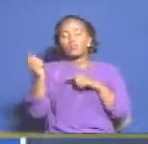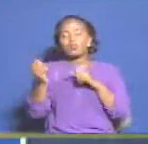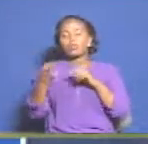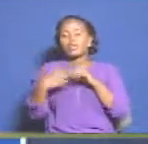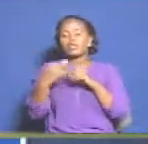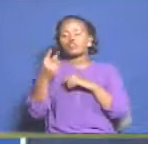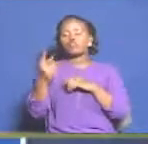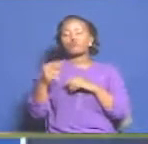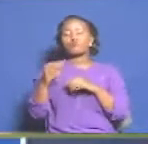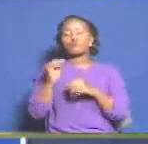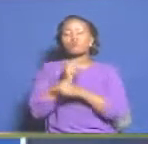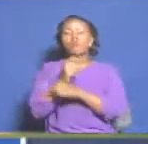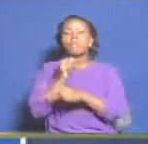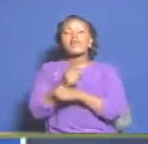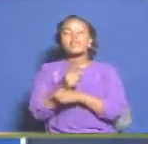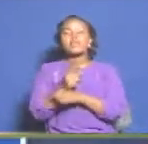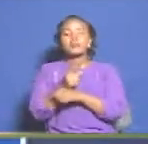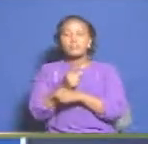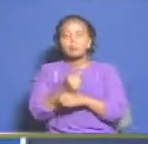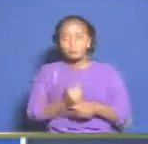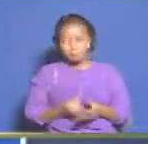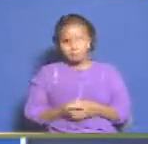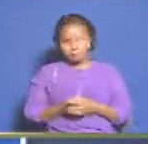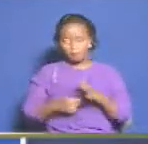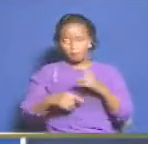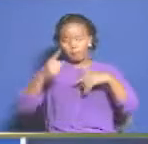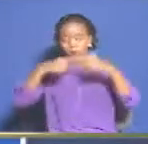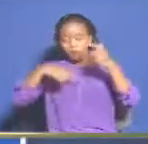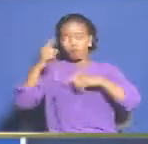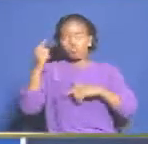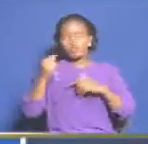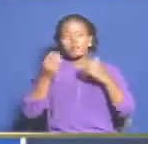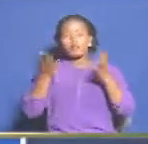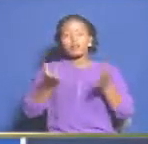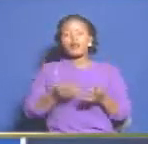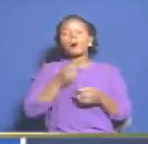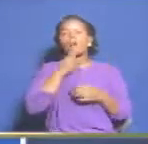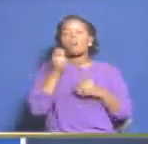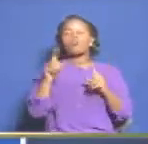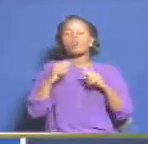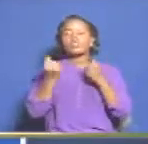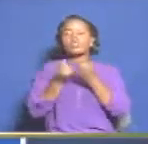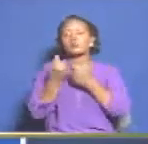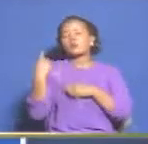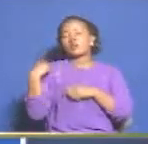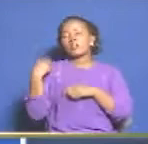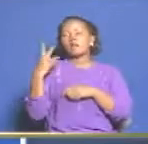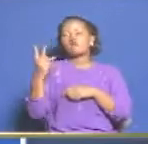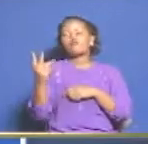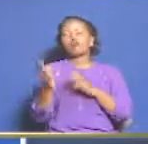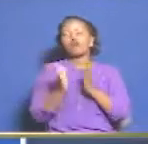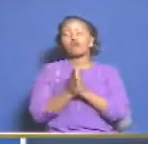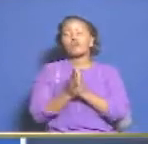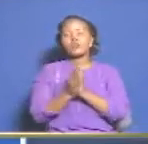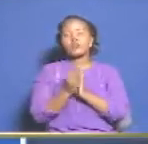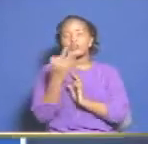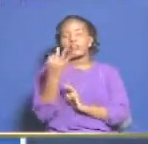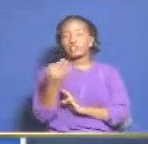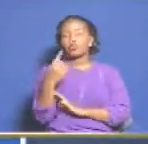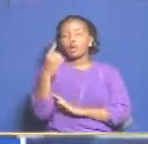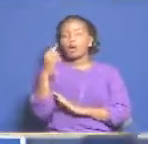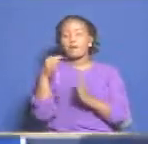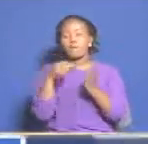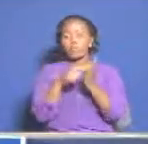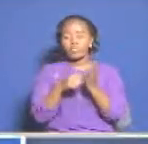kupitia mchezaji Jules Ulimwengu. Ushindi huu uliwafanya Gor kuchupa hadi nafasi ya 4 kwa alama 31, huku Wazito